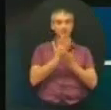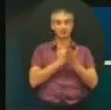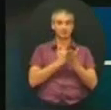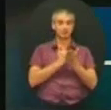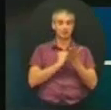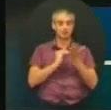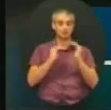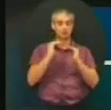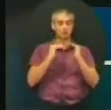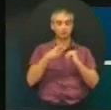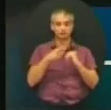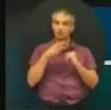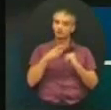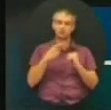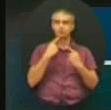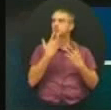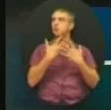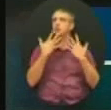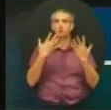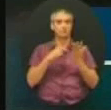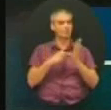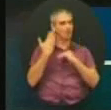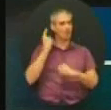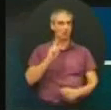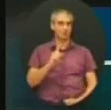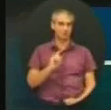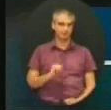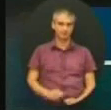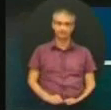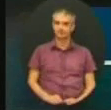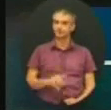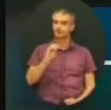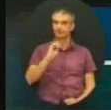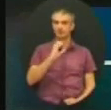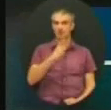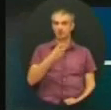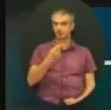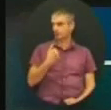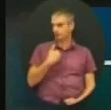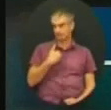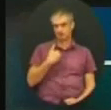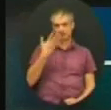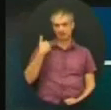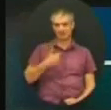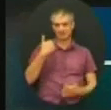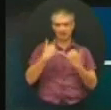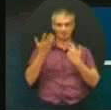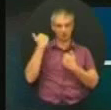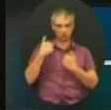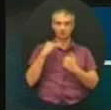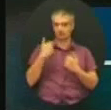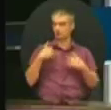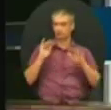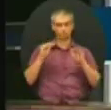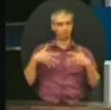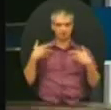לשכר הממוצע במשק, זה בשורה גדולה. גדולה, כי לפני כן זה לא היה. תודה, מאיר כהן. אני כשר רווחה לשעבר בהחלט